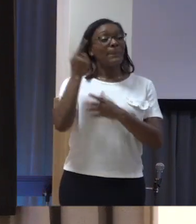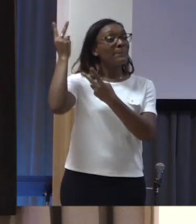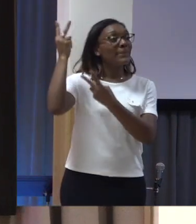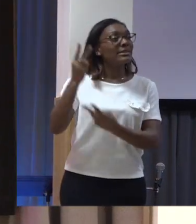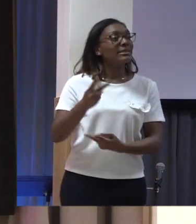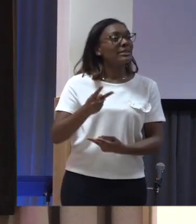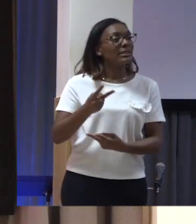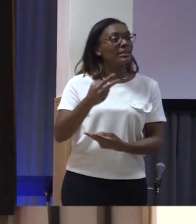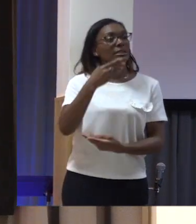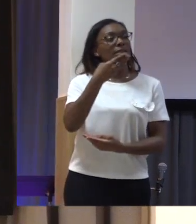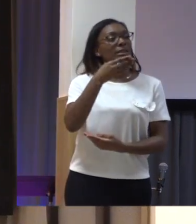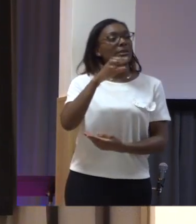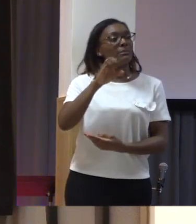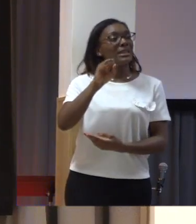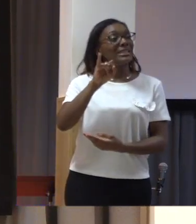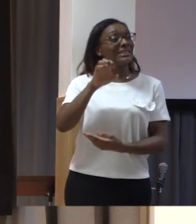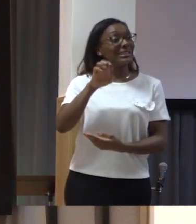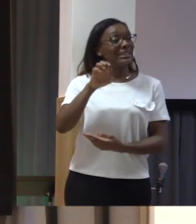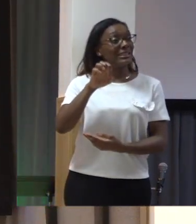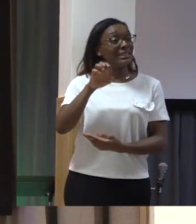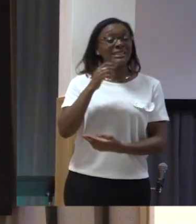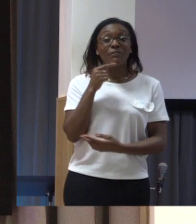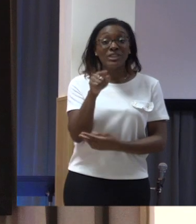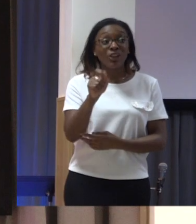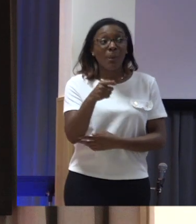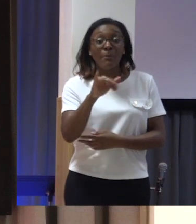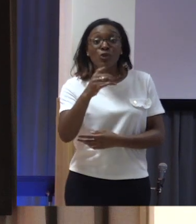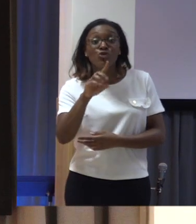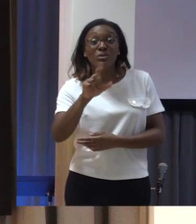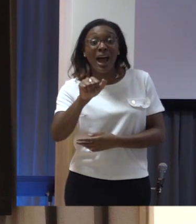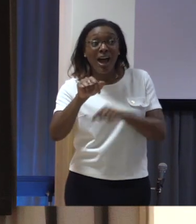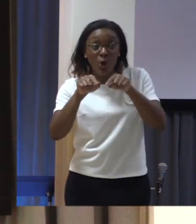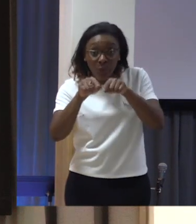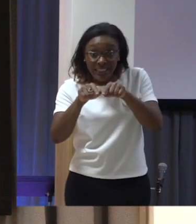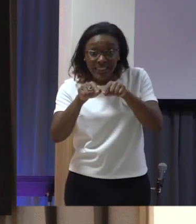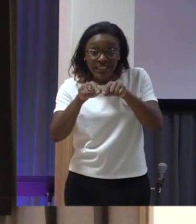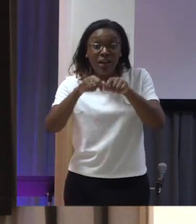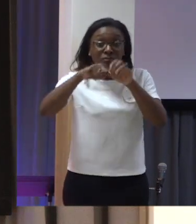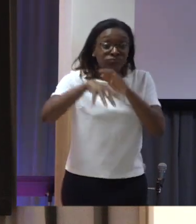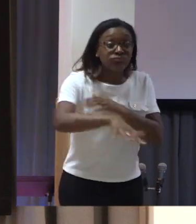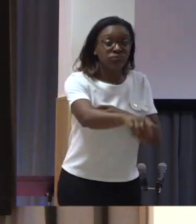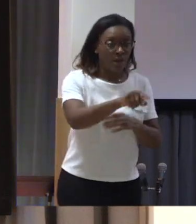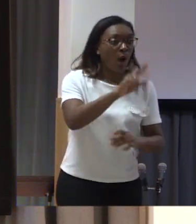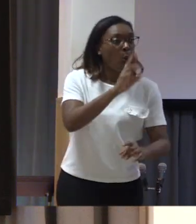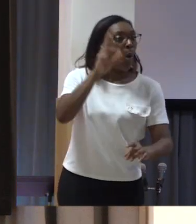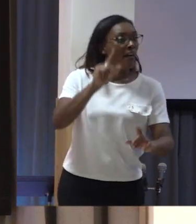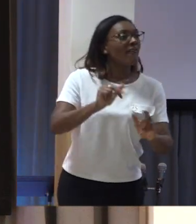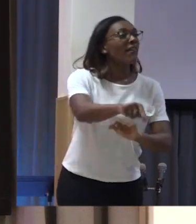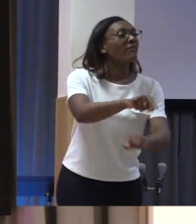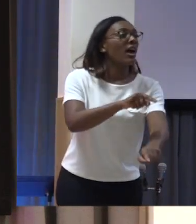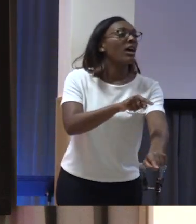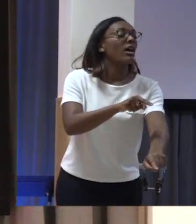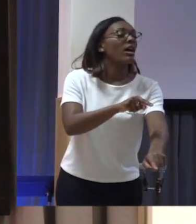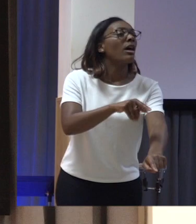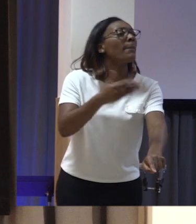que la royauté découlerait de Judas. Or, si nous voyons avec l'élection de Saül,